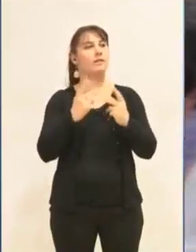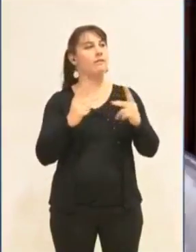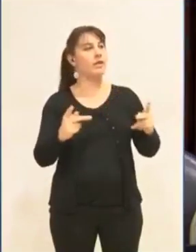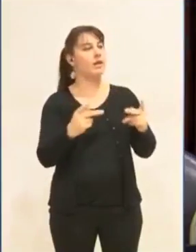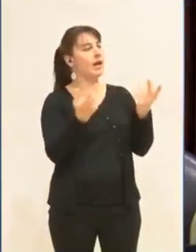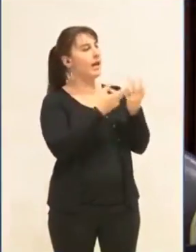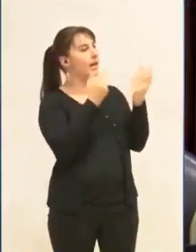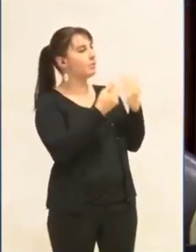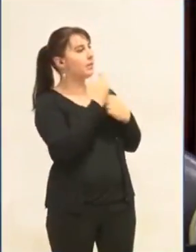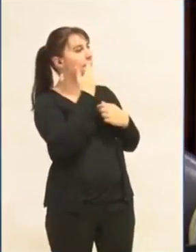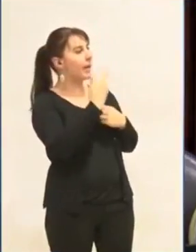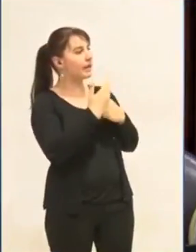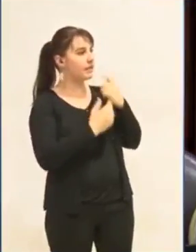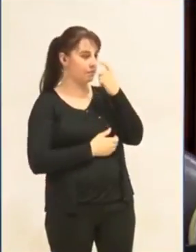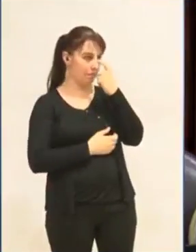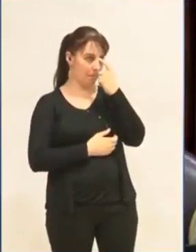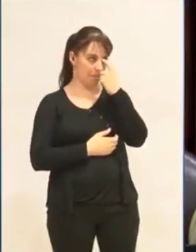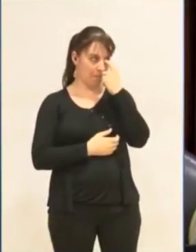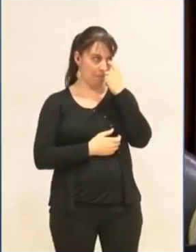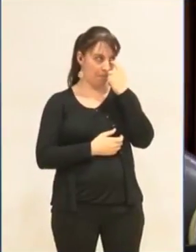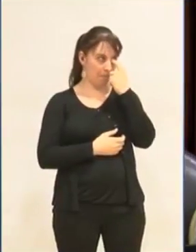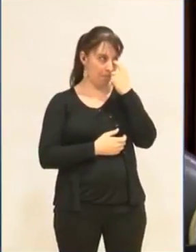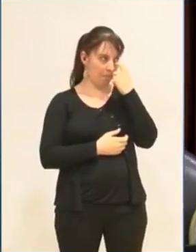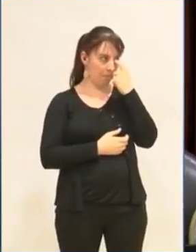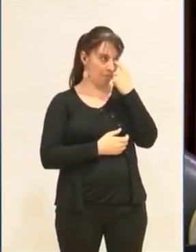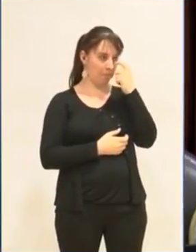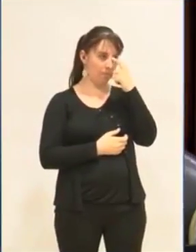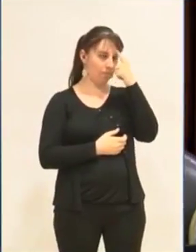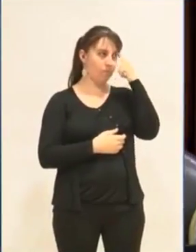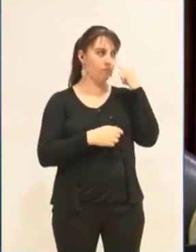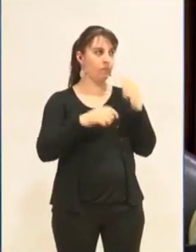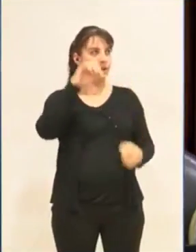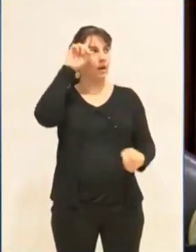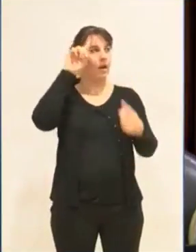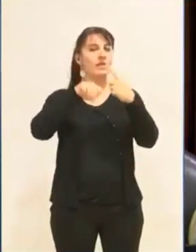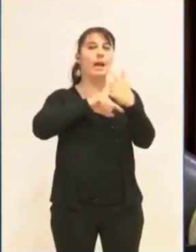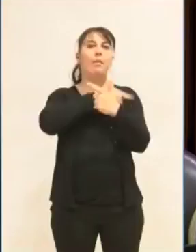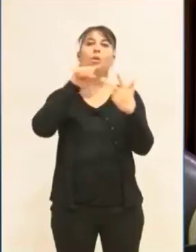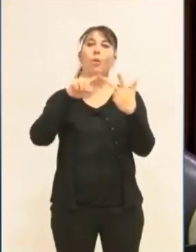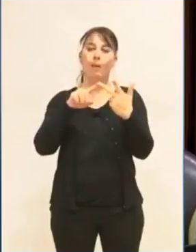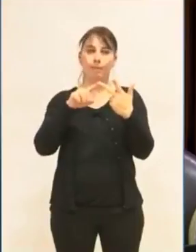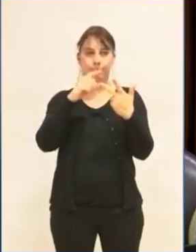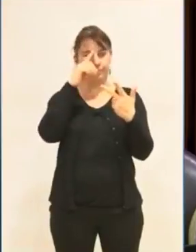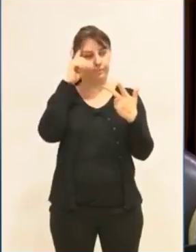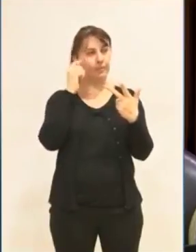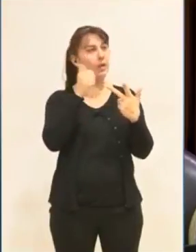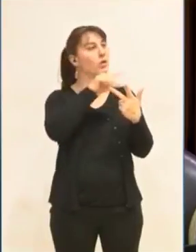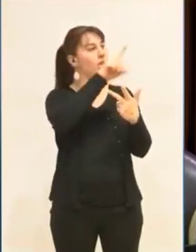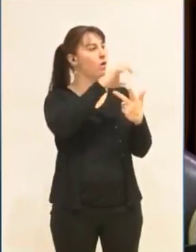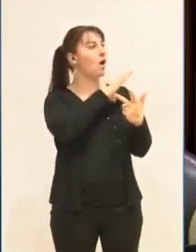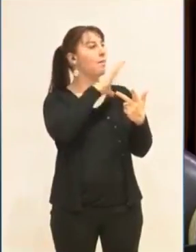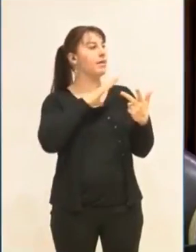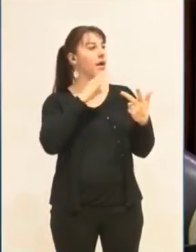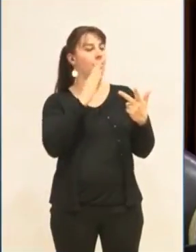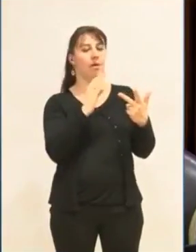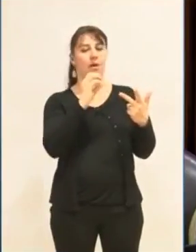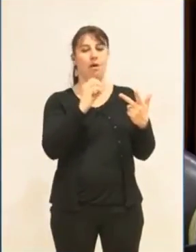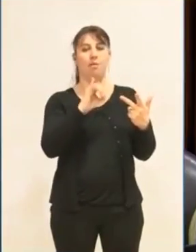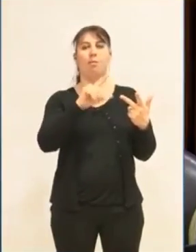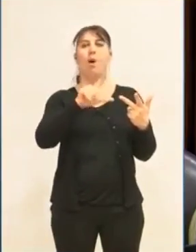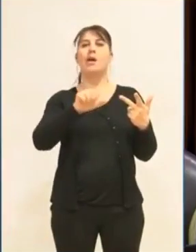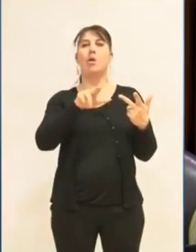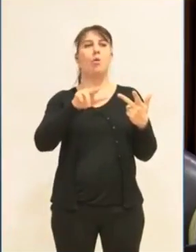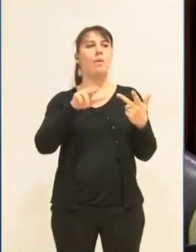votre éclairage. 3 points et une question. Les points s'adressent à Madame Boileau, mais à nous tous. La